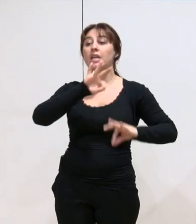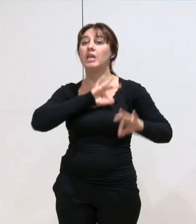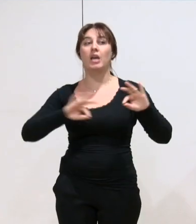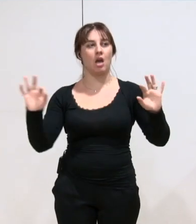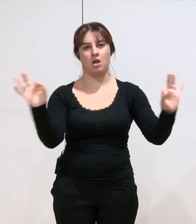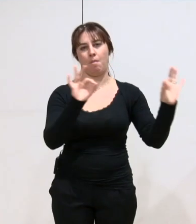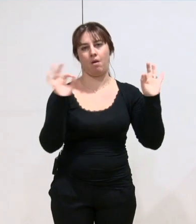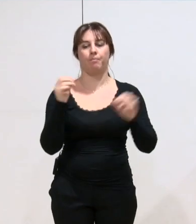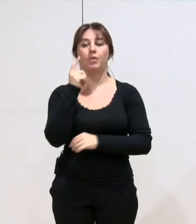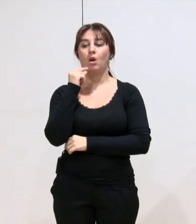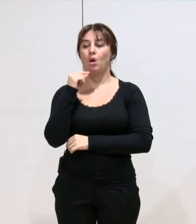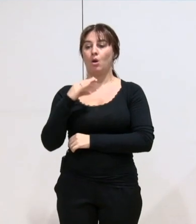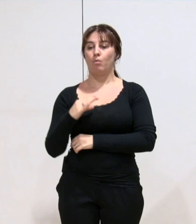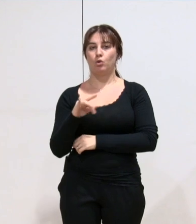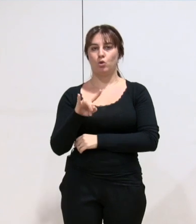Monsieur Chamussy.